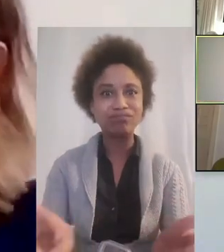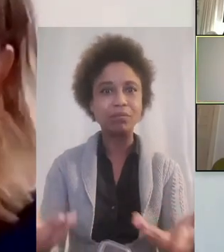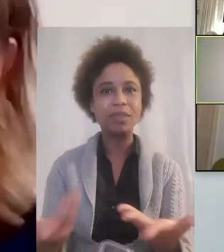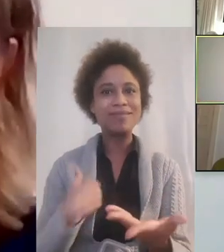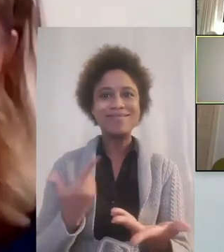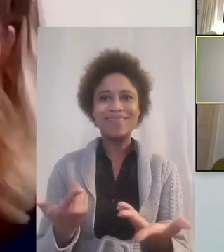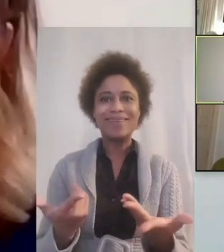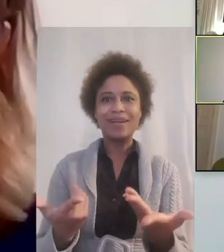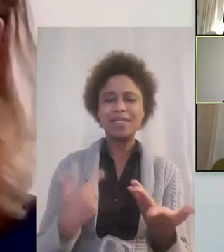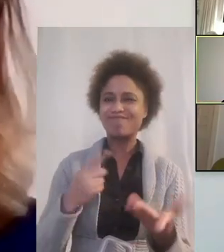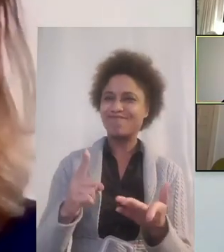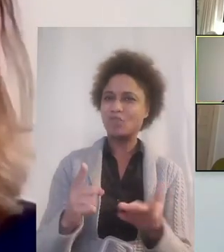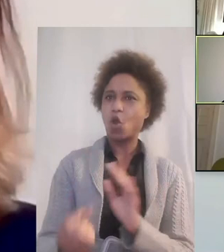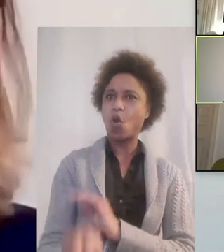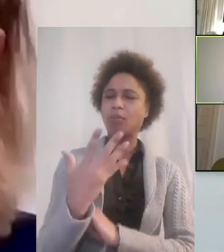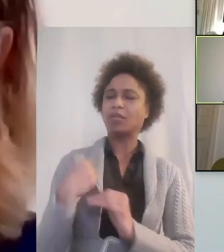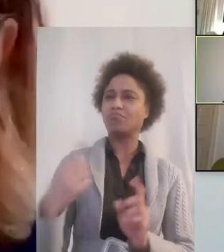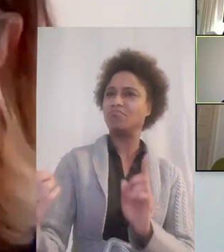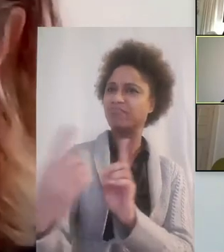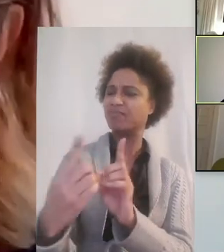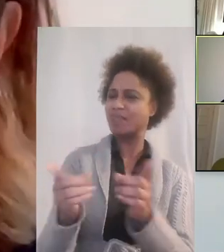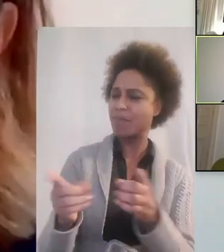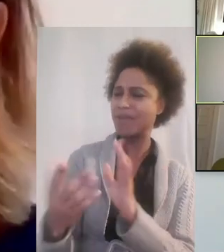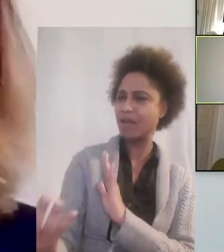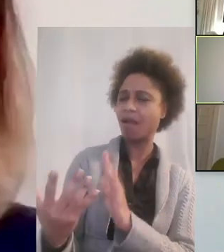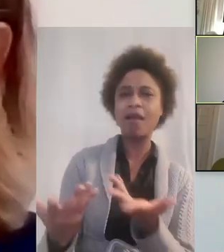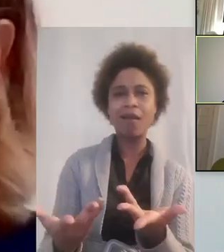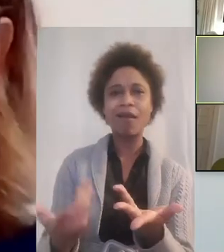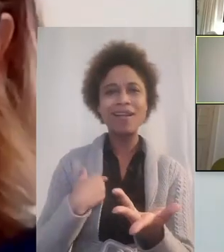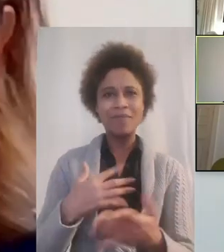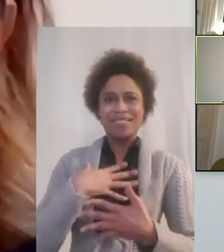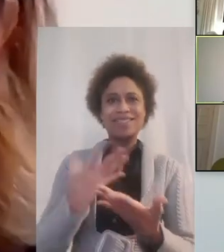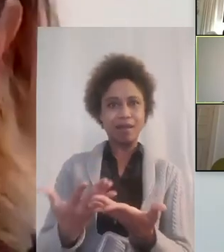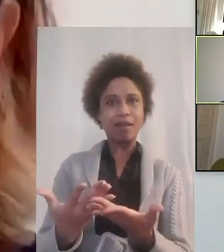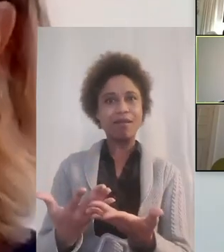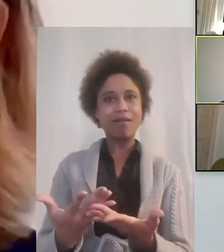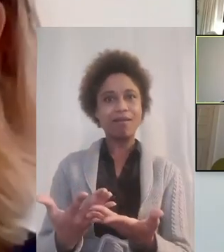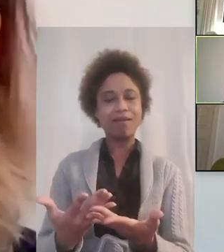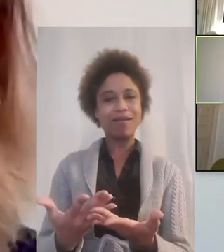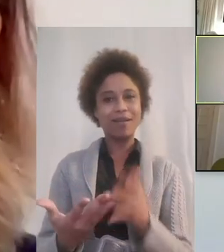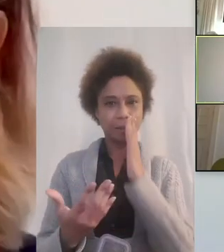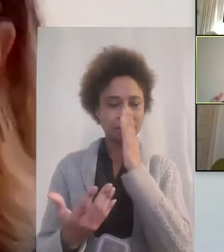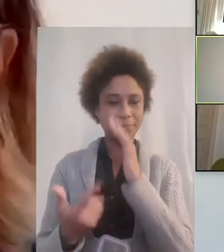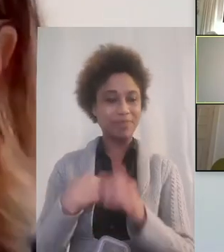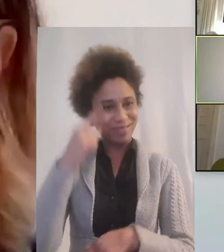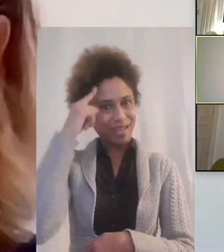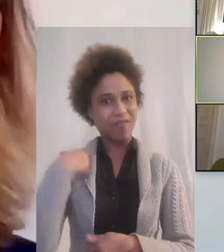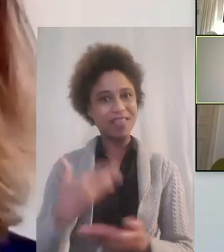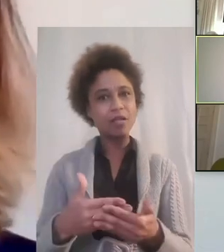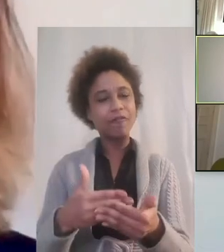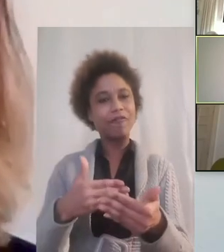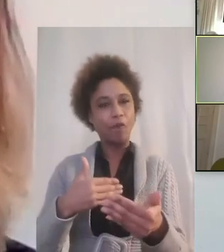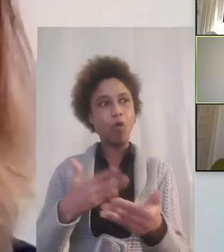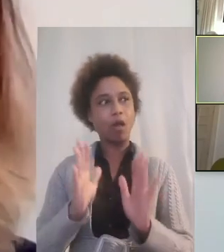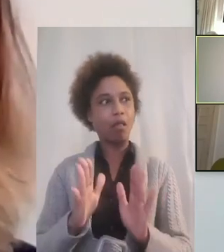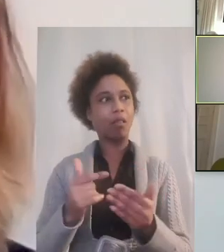opeens komen er dan mensen met een beperking, en dat je dus inderdaad, waar Anja het over had, een soort van schrikreactie hebt. En dus ik denk, als je daar al heel vroeg mee